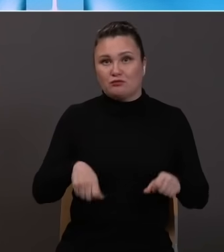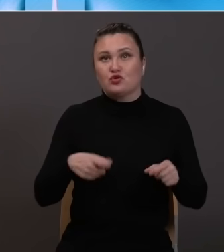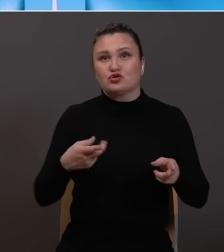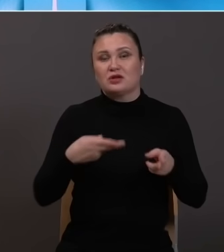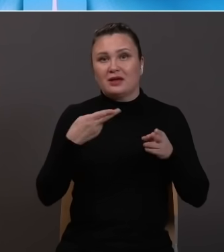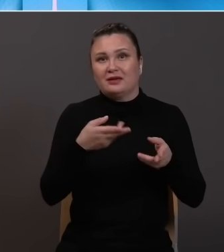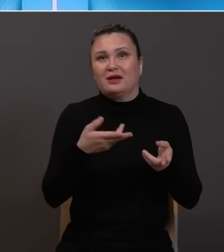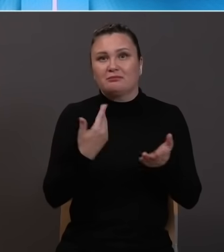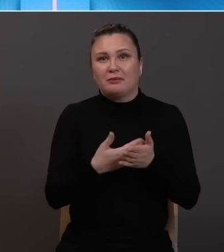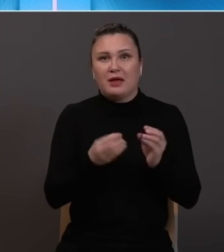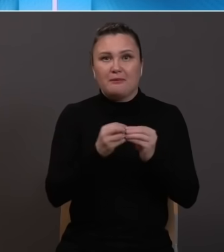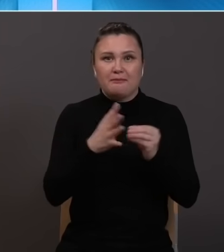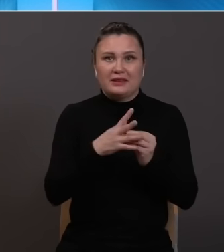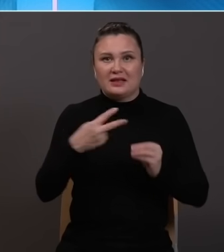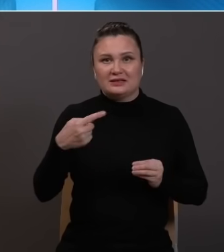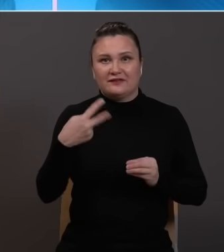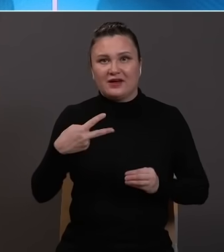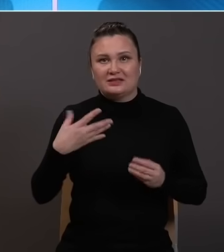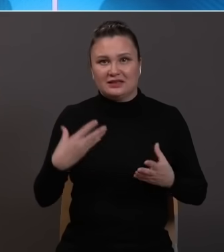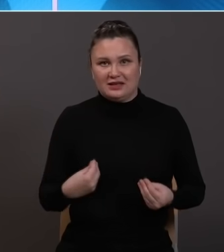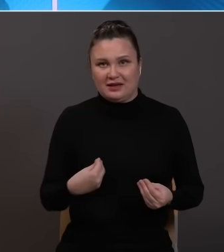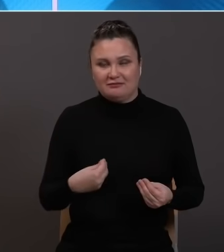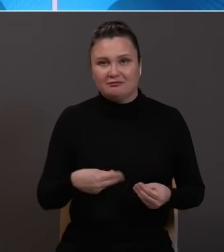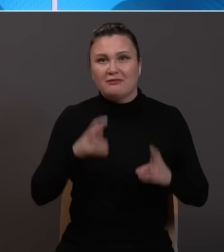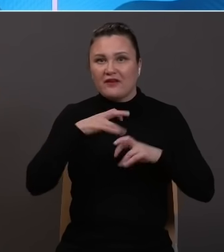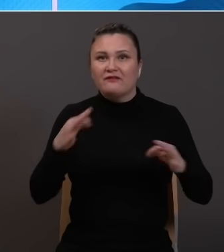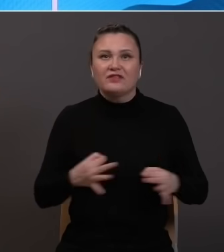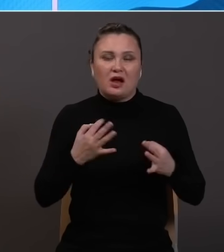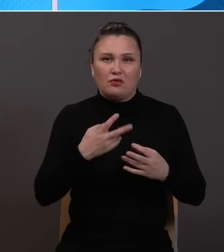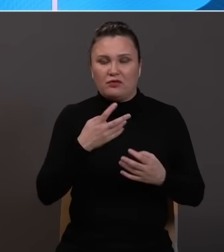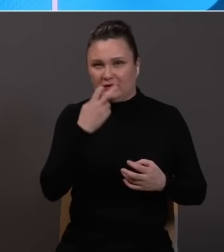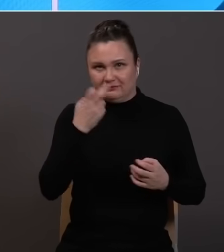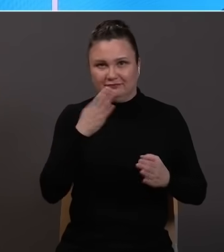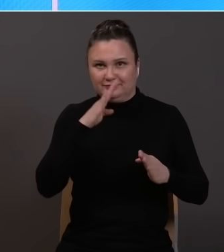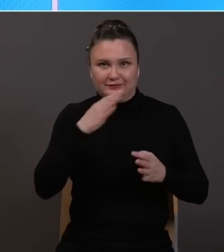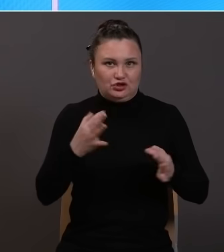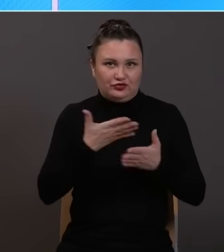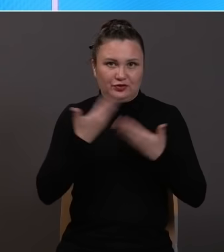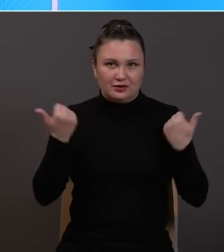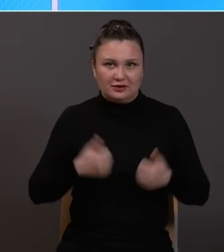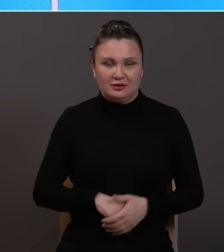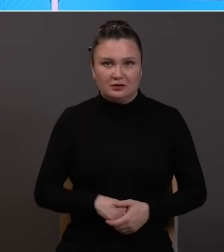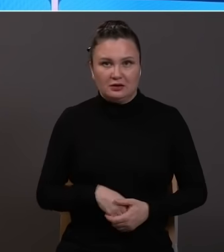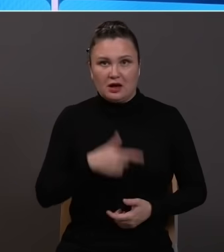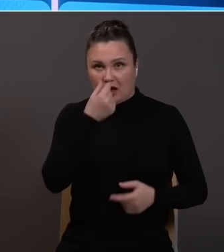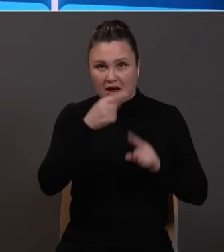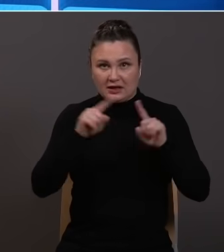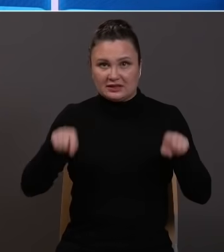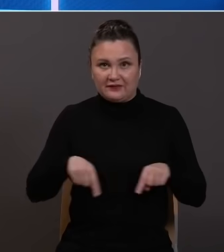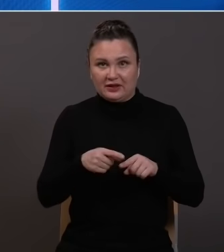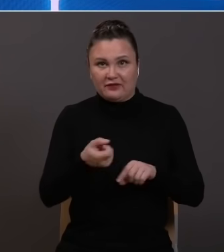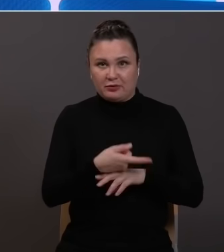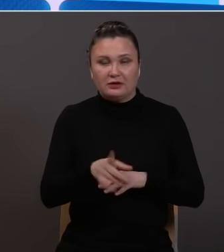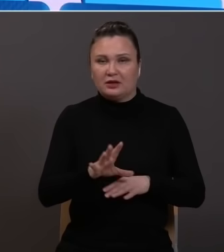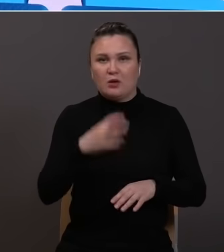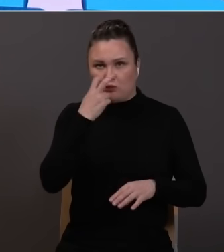ехать примерно где-то там 15-20 дней, проверено. Вообще никакого дискомфорта в коллективе нет. Но салфетки вы же не выбрасываете? Нет, мы весь